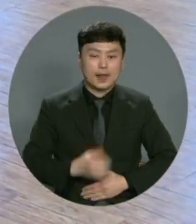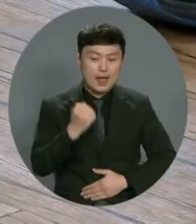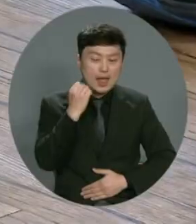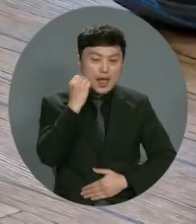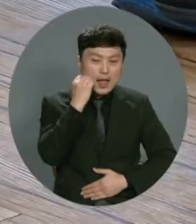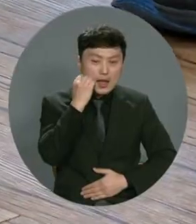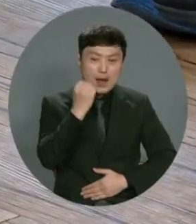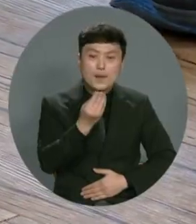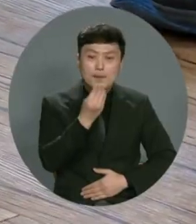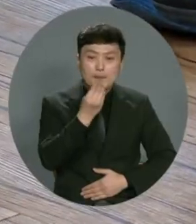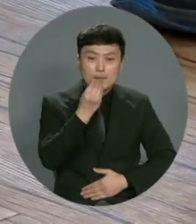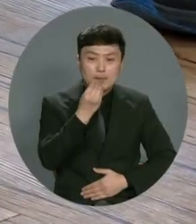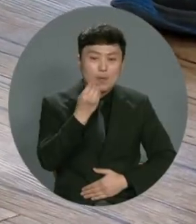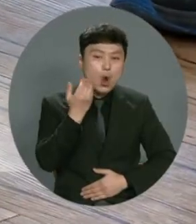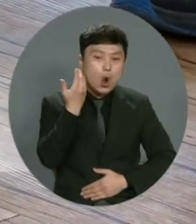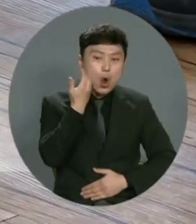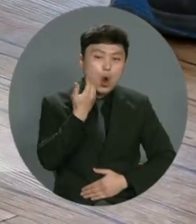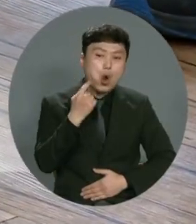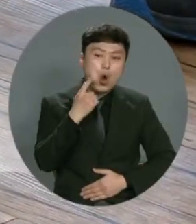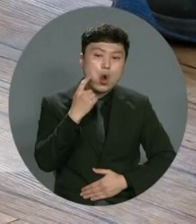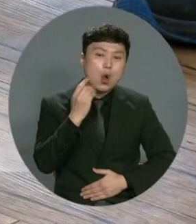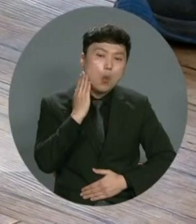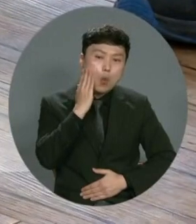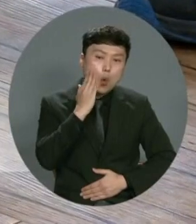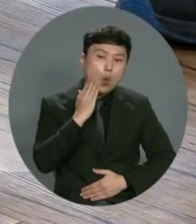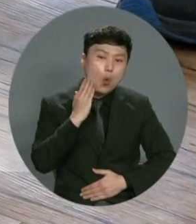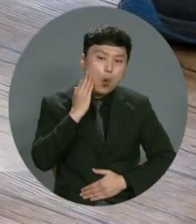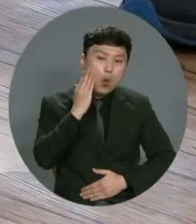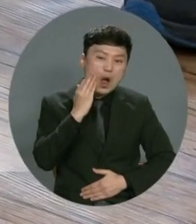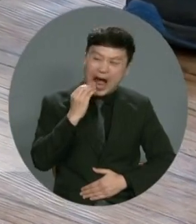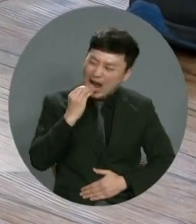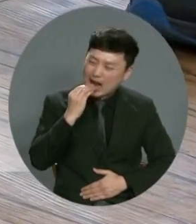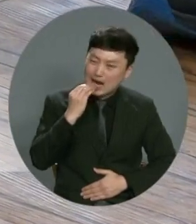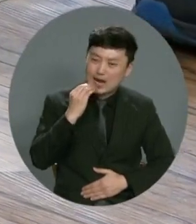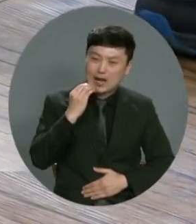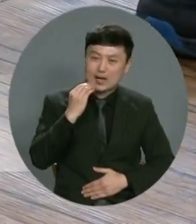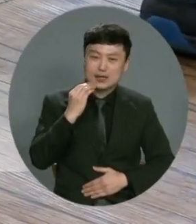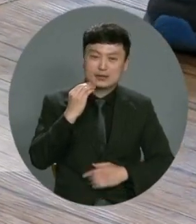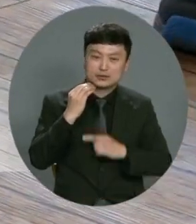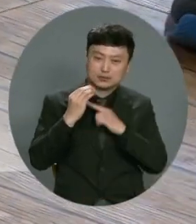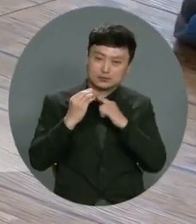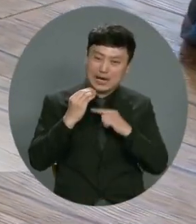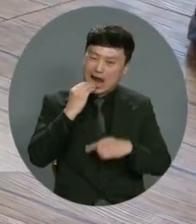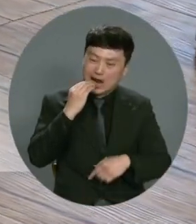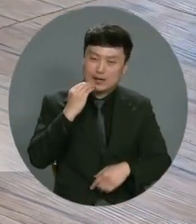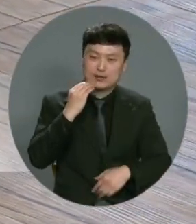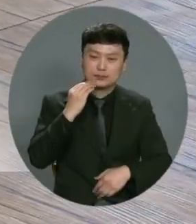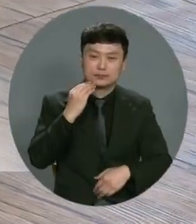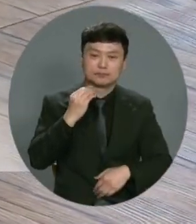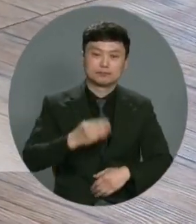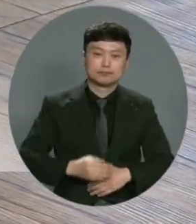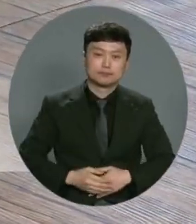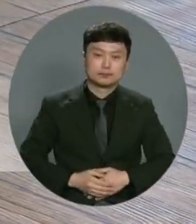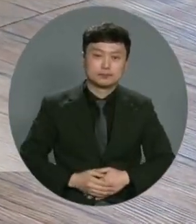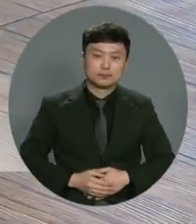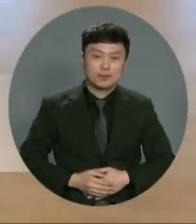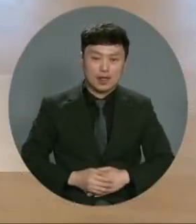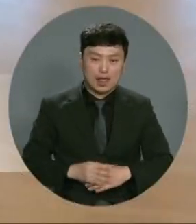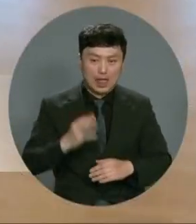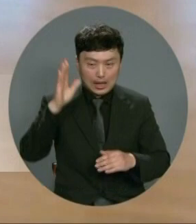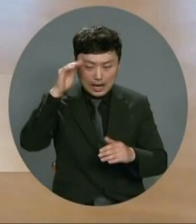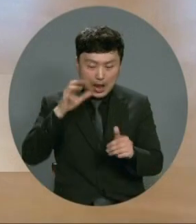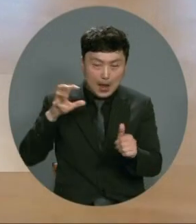간식을 먹고 있는 게이 볼의 인조 손을 갖다 댑니다 개가 으르렁대더니 인조선을 물어버립니다 개의